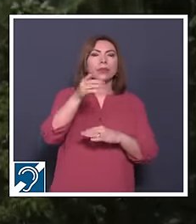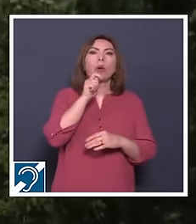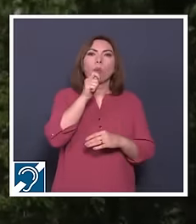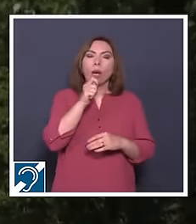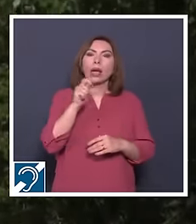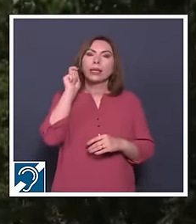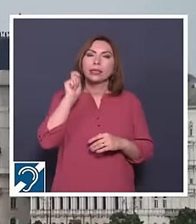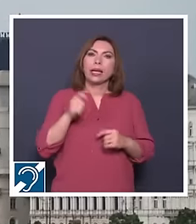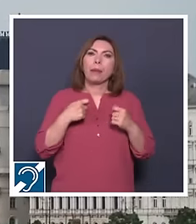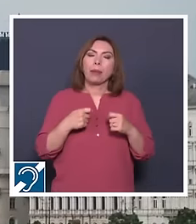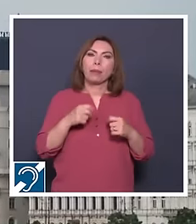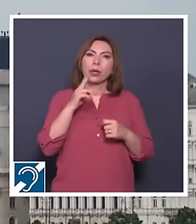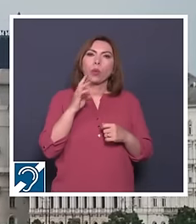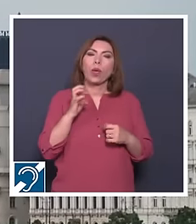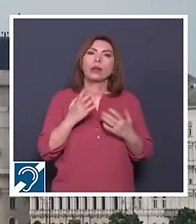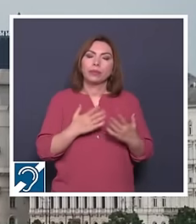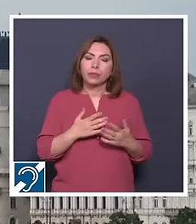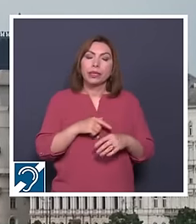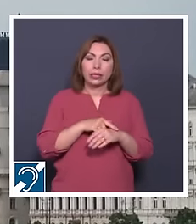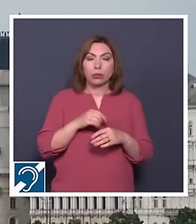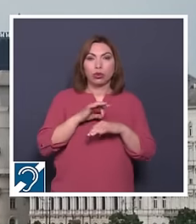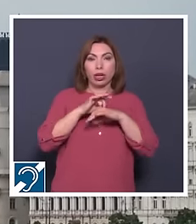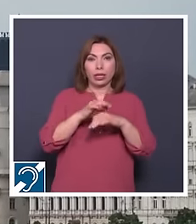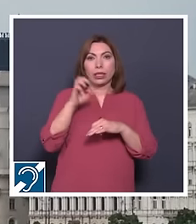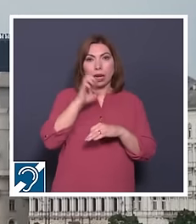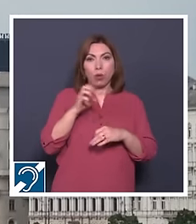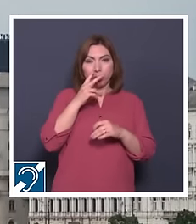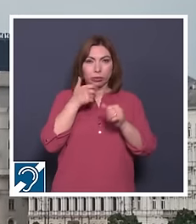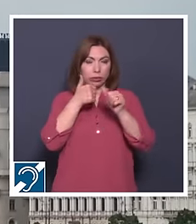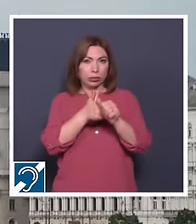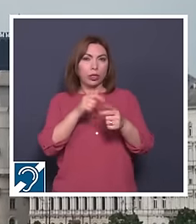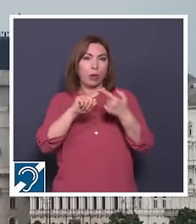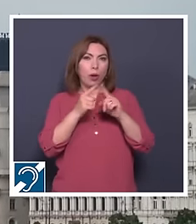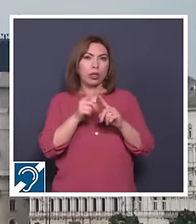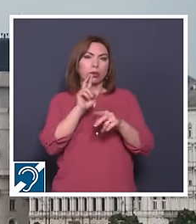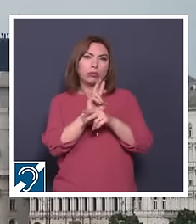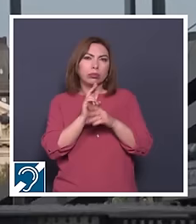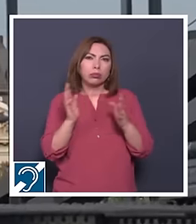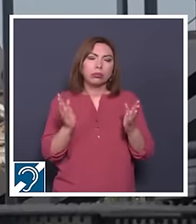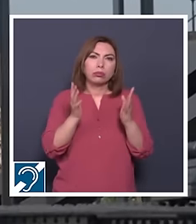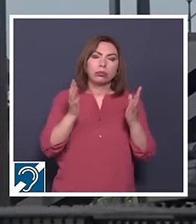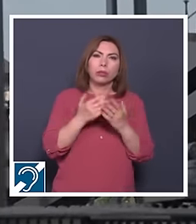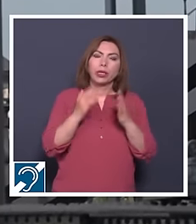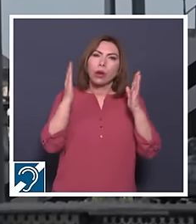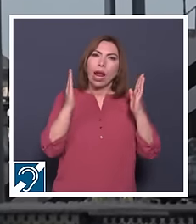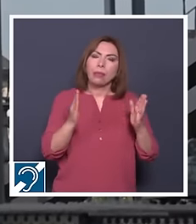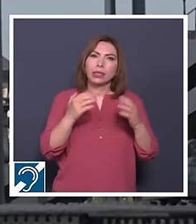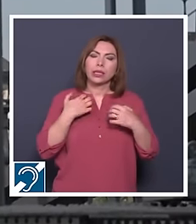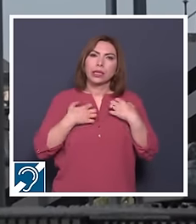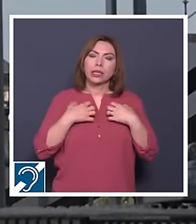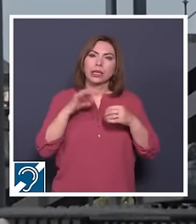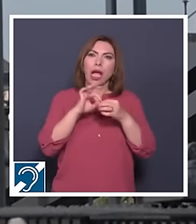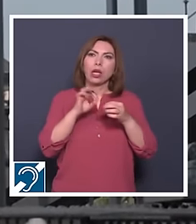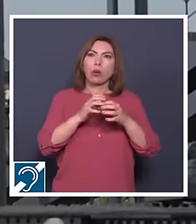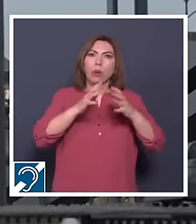țară care este membra Uniunii Europene, în timp ce liderii europeni au urmărit politici mai protecționiste pentru a limita ambițiile economice